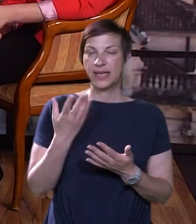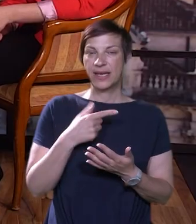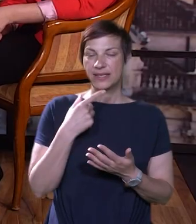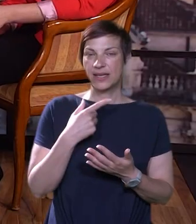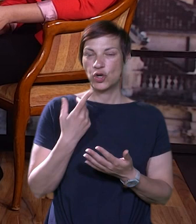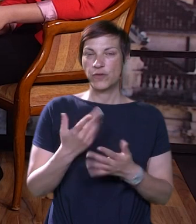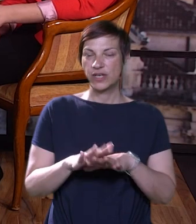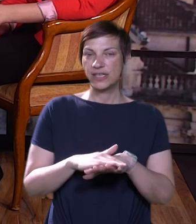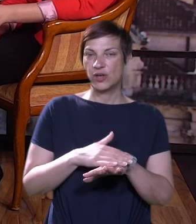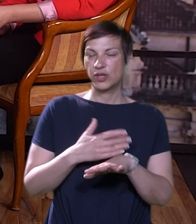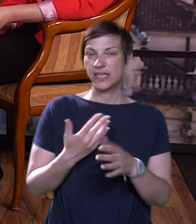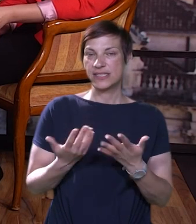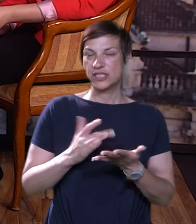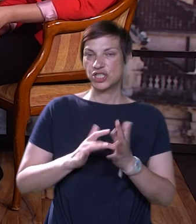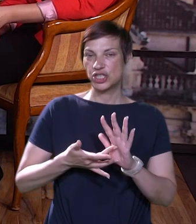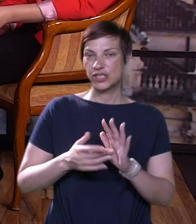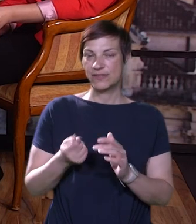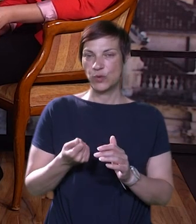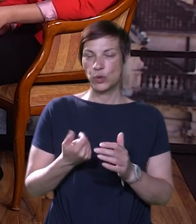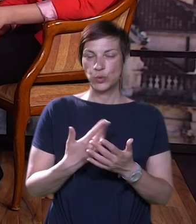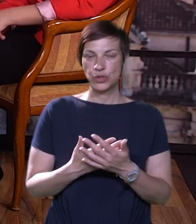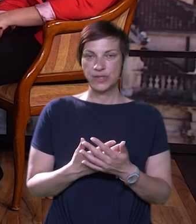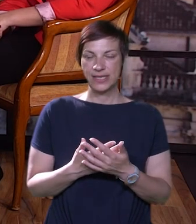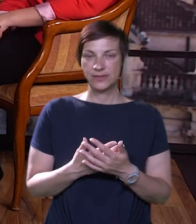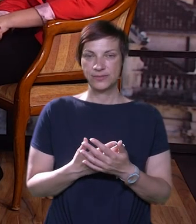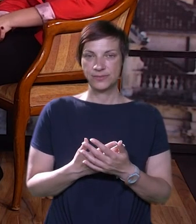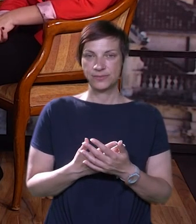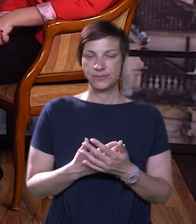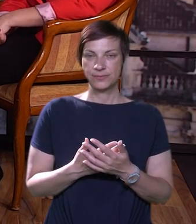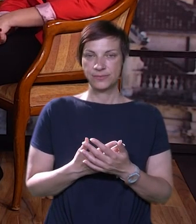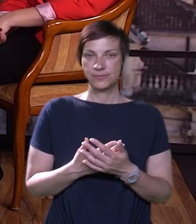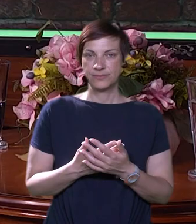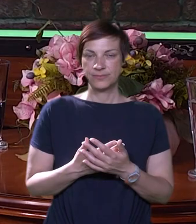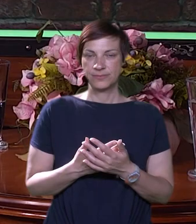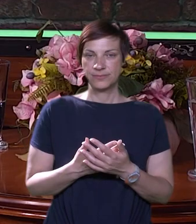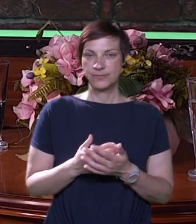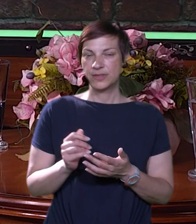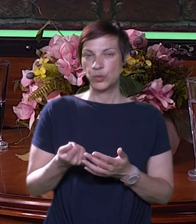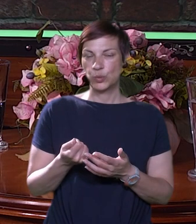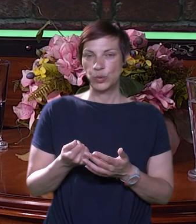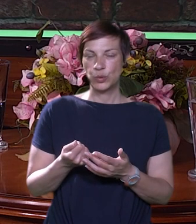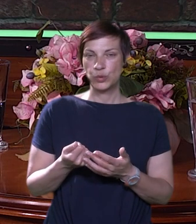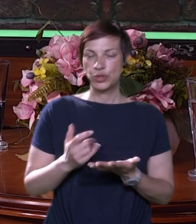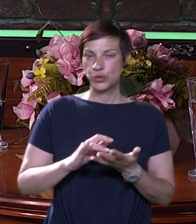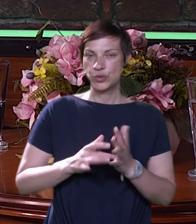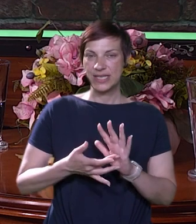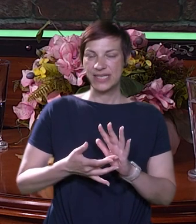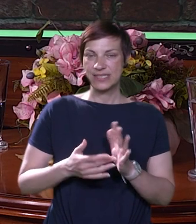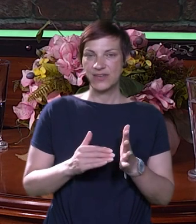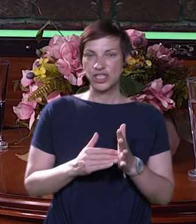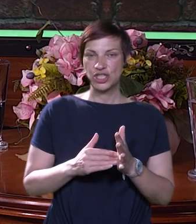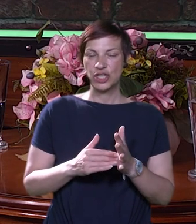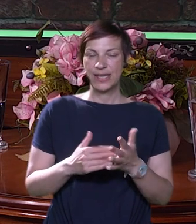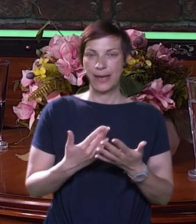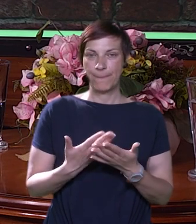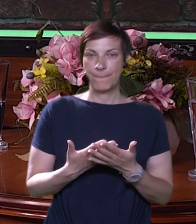Kada govorite o njezi, što ona sve uključuje? Pa uključuje sve